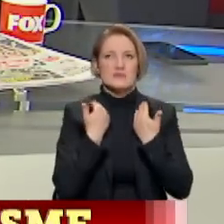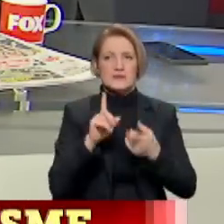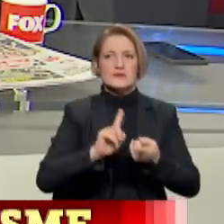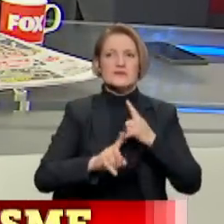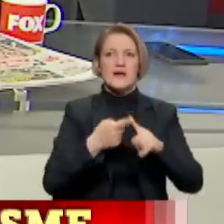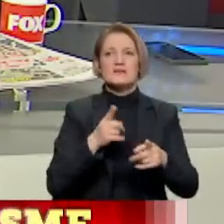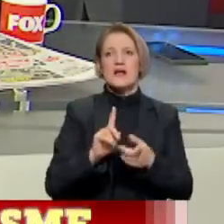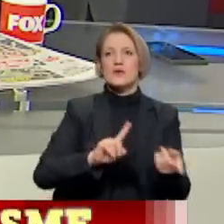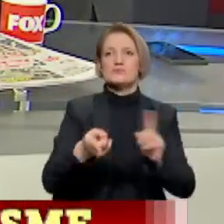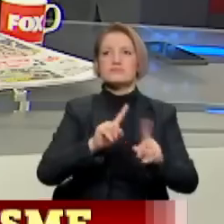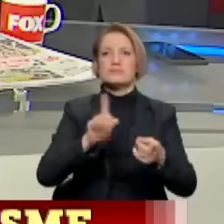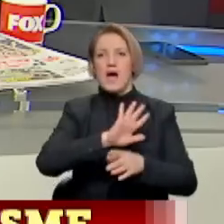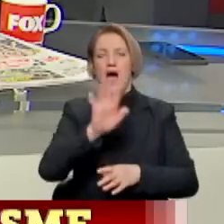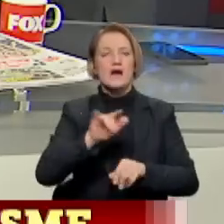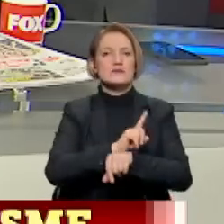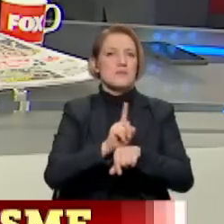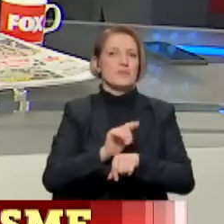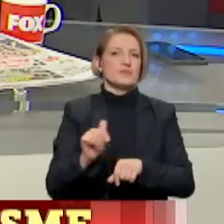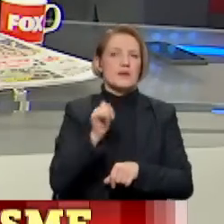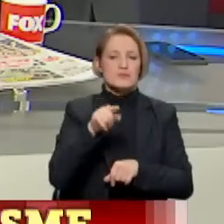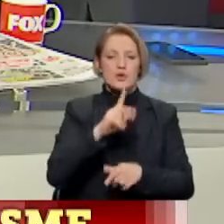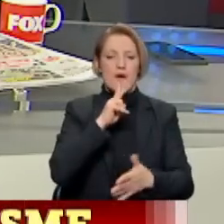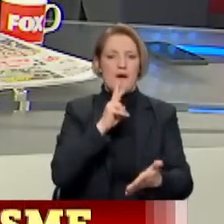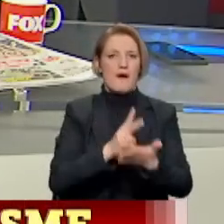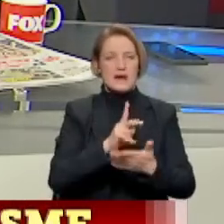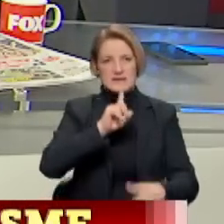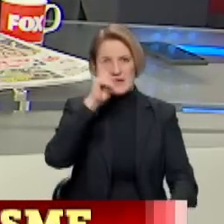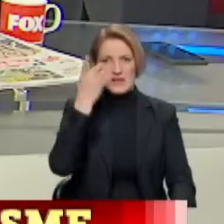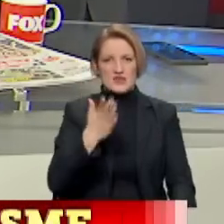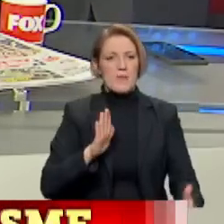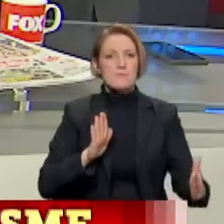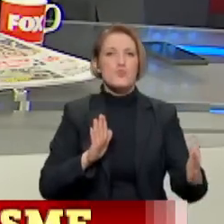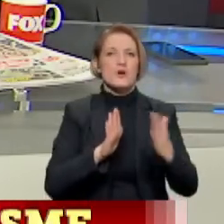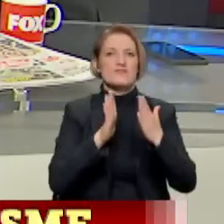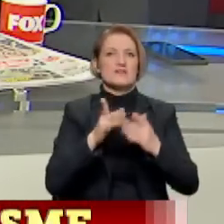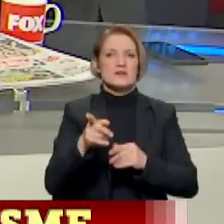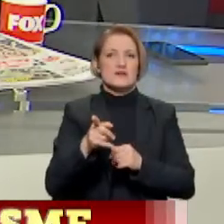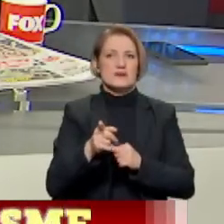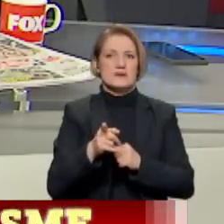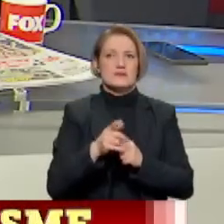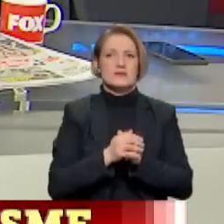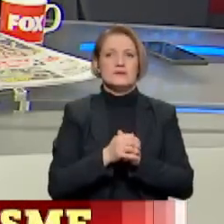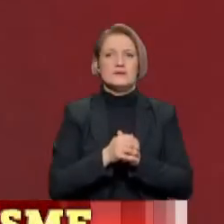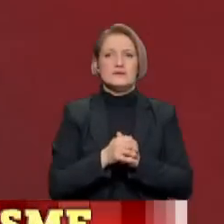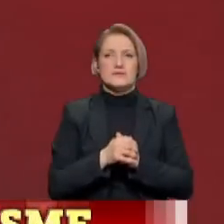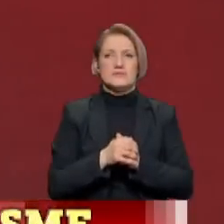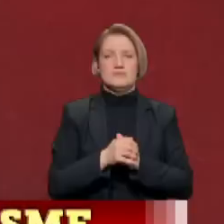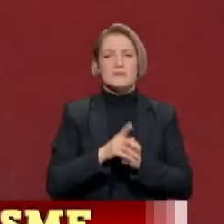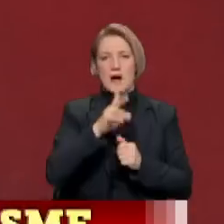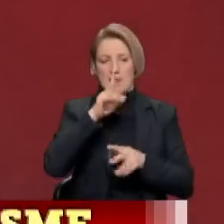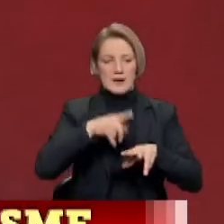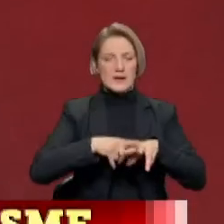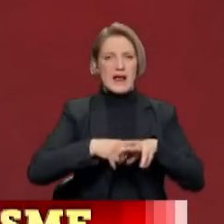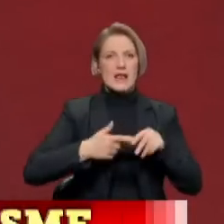şekillendirme çabası her zaman ters tepmiştir. Bu karar sadece muhalefeti konsolide eder. Adalet Bakanı'nın